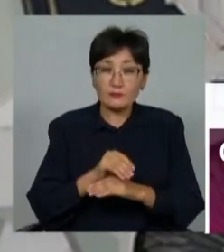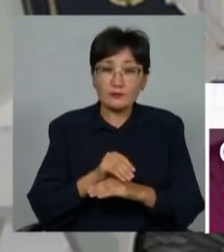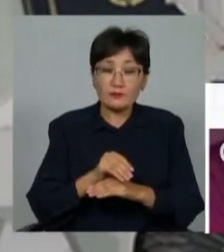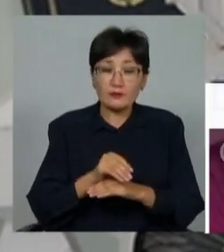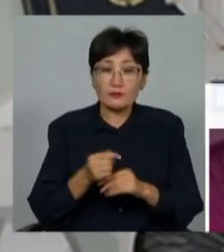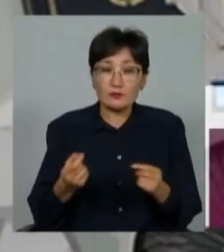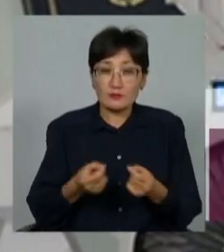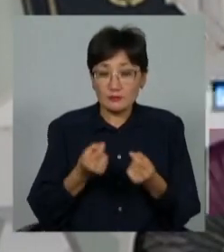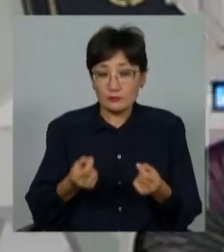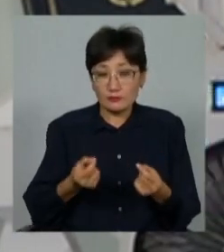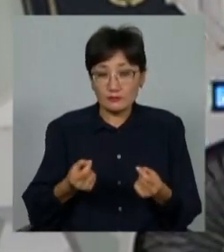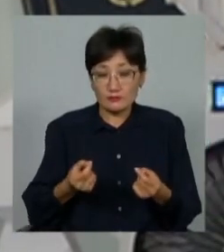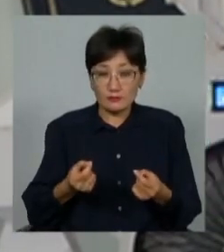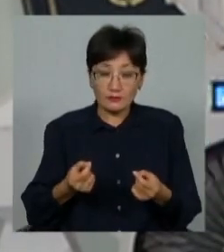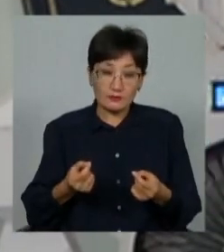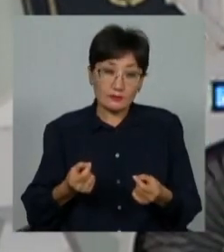сәлде болса,